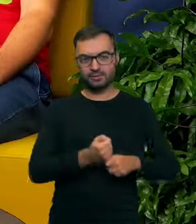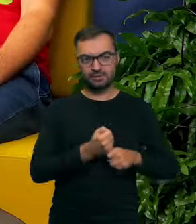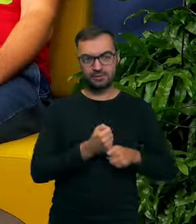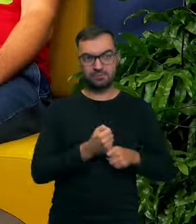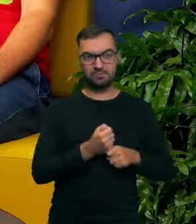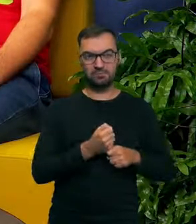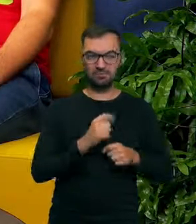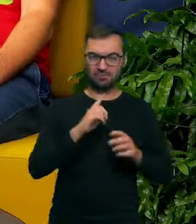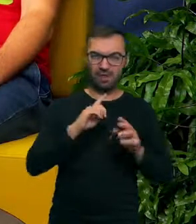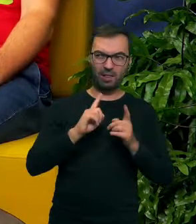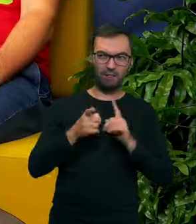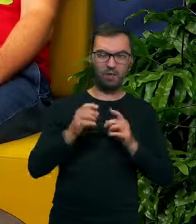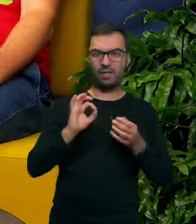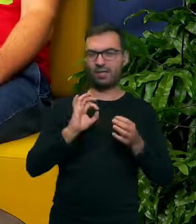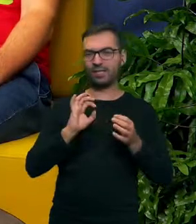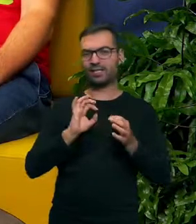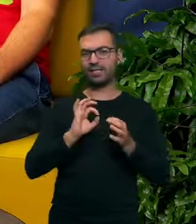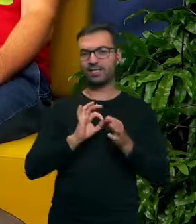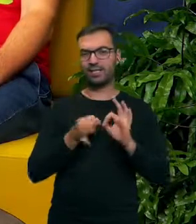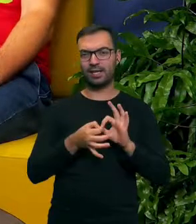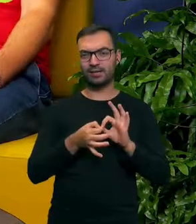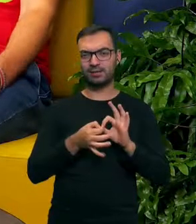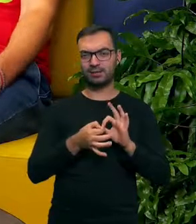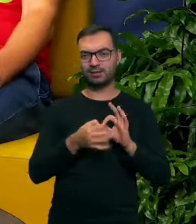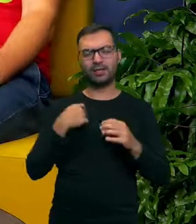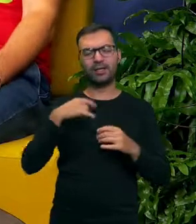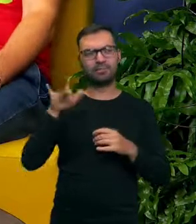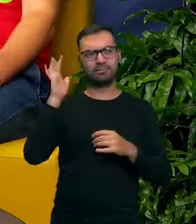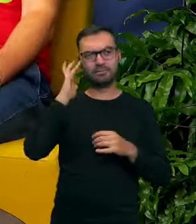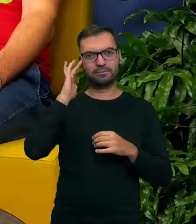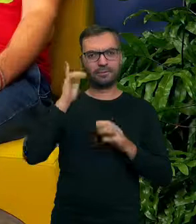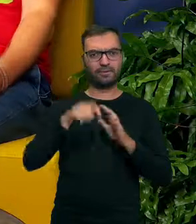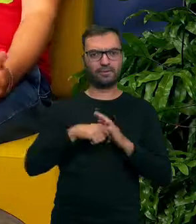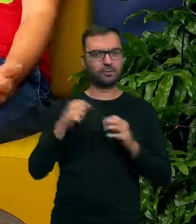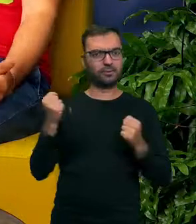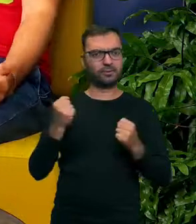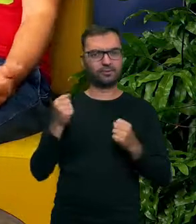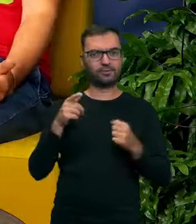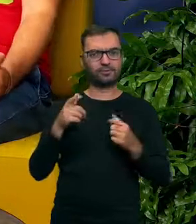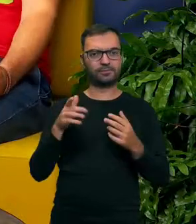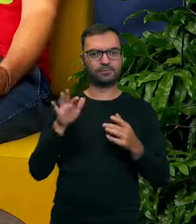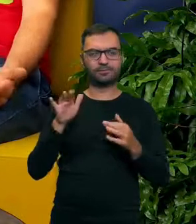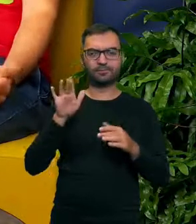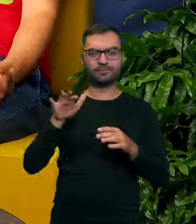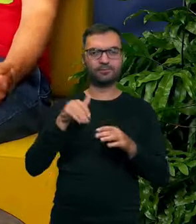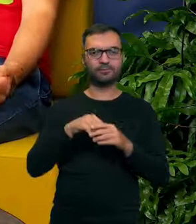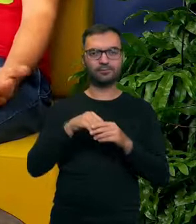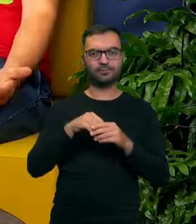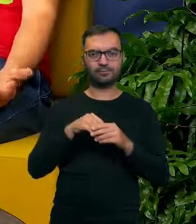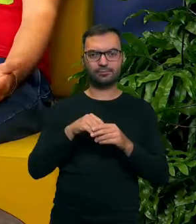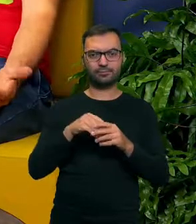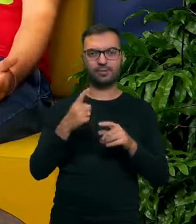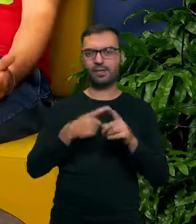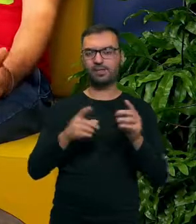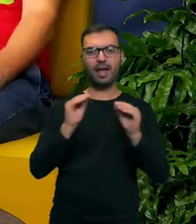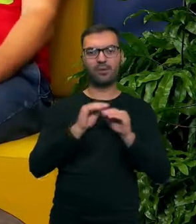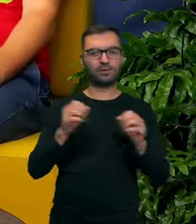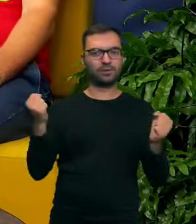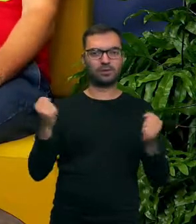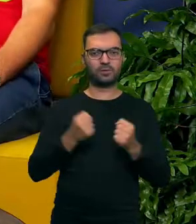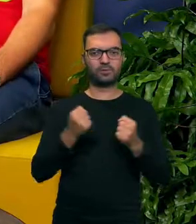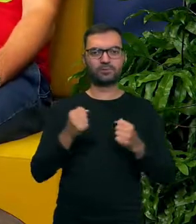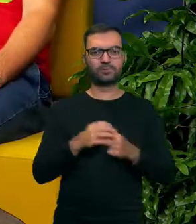czy po pokazach w Gdyni. Właśnie tak sobie uzmysłowiłem, że ten film ma naprawdę bardzo duży taki nośnik, walor edukacyjny po